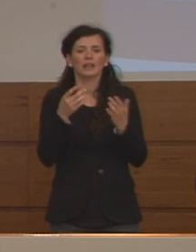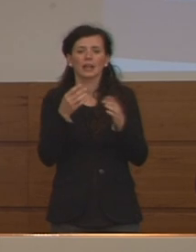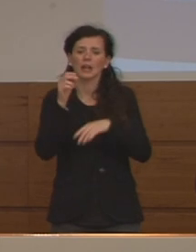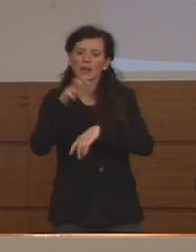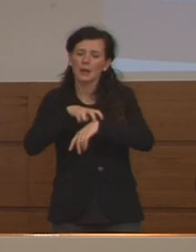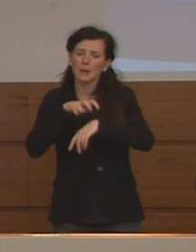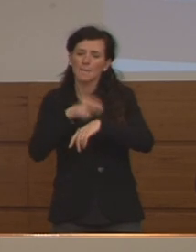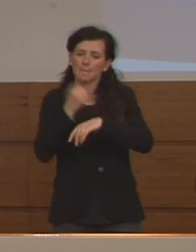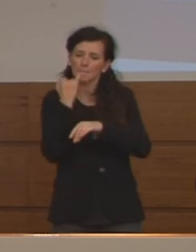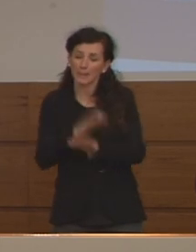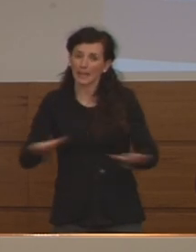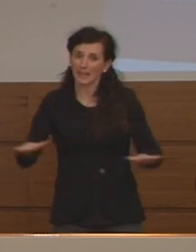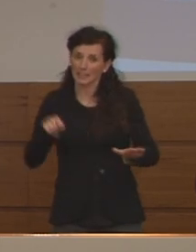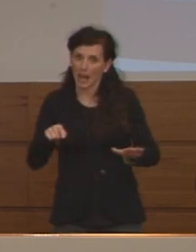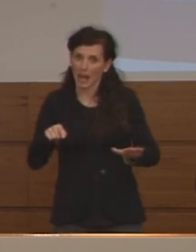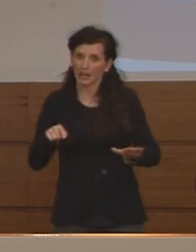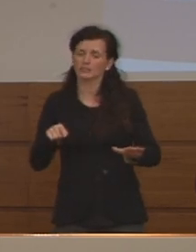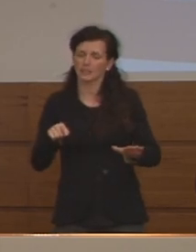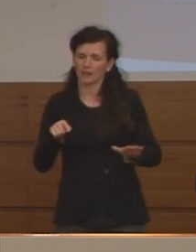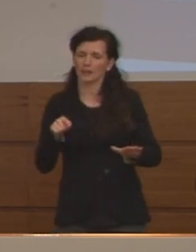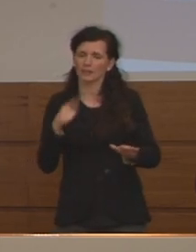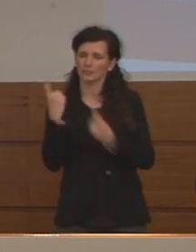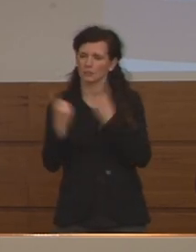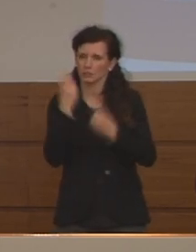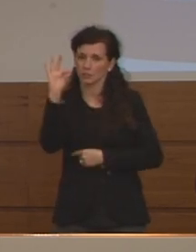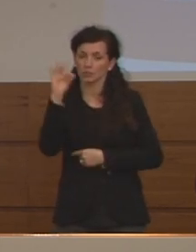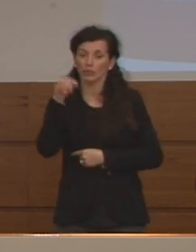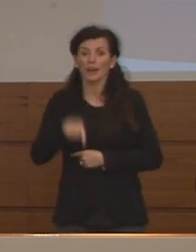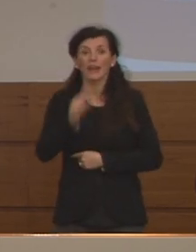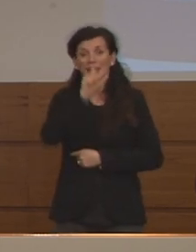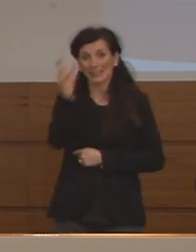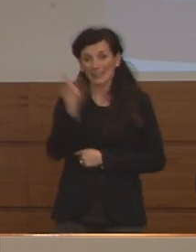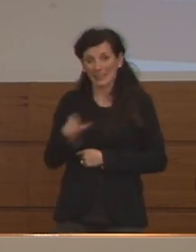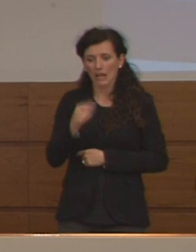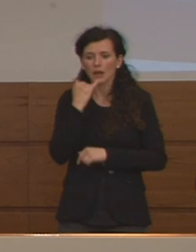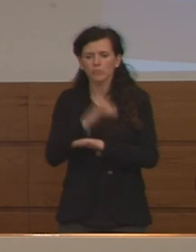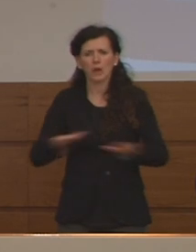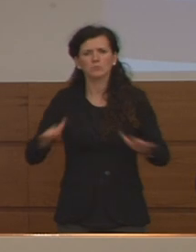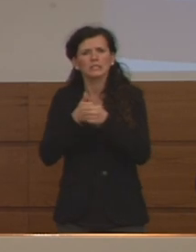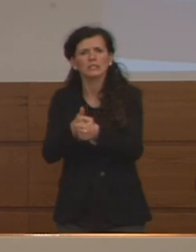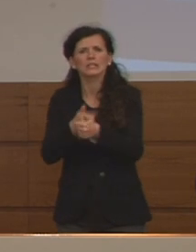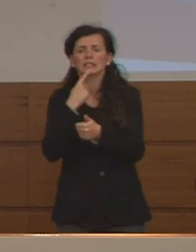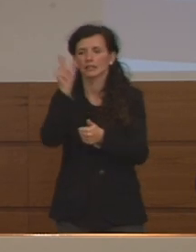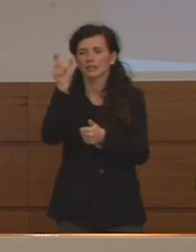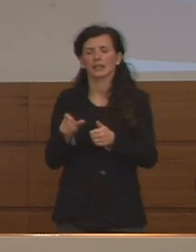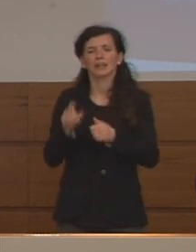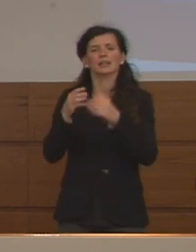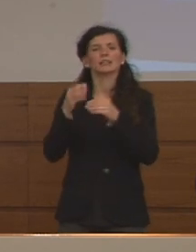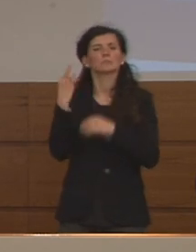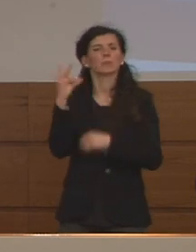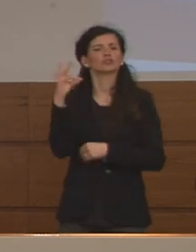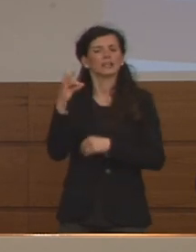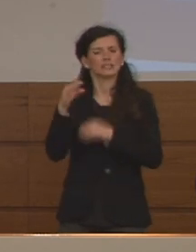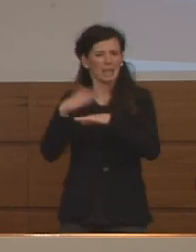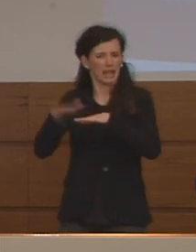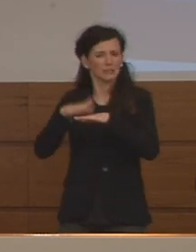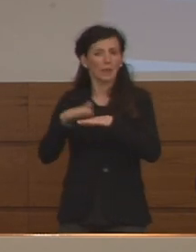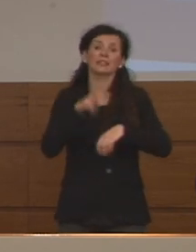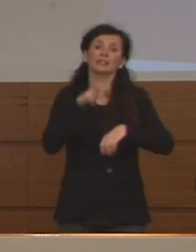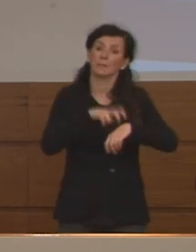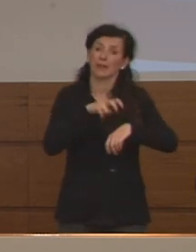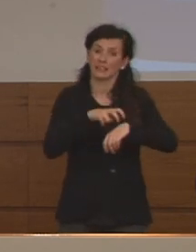in italia fortunatamente i bambini sono seguiti da specialisti in pediatria e questa è una grossa tutela per la loro salute ed